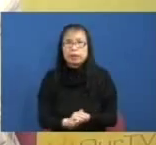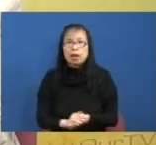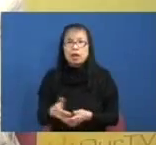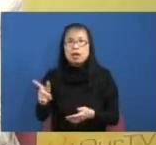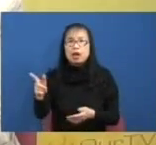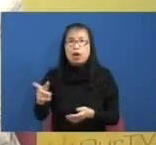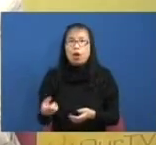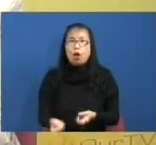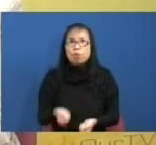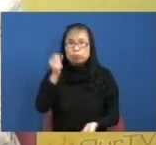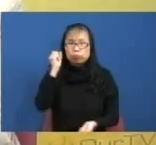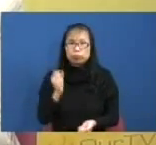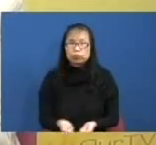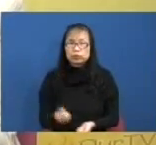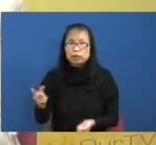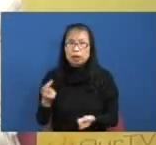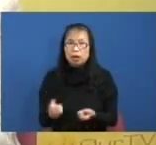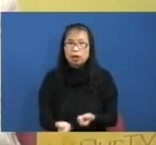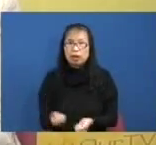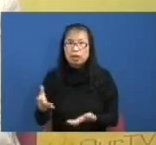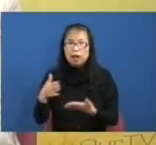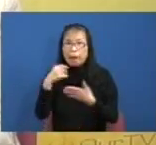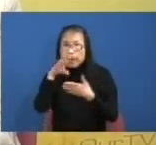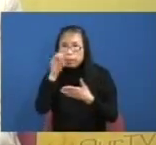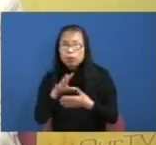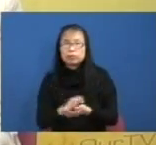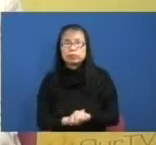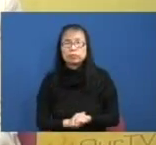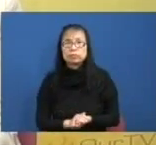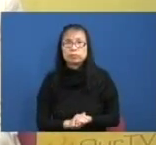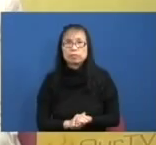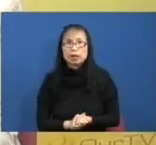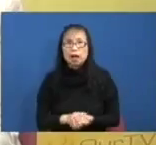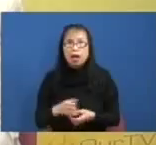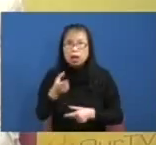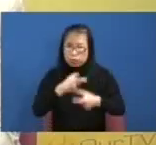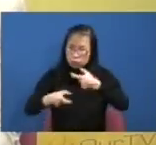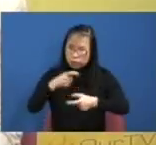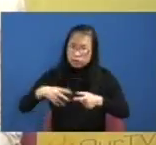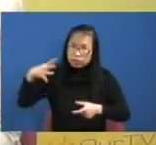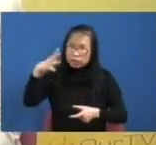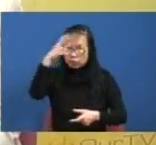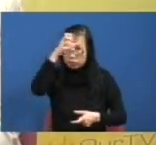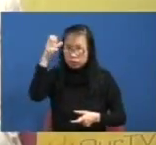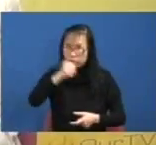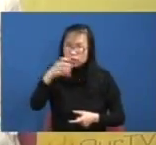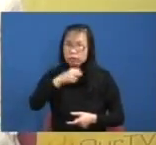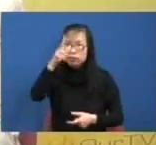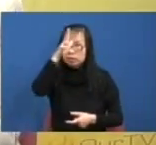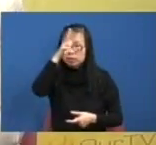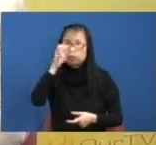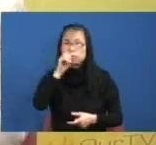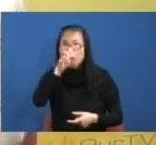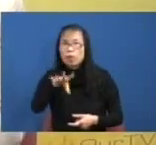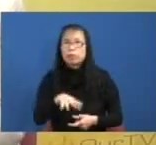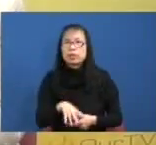頭先黃會長講咗啦，咁嗰頭咧，我哋啱啱財政司預算案仲已經係大力講緊點